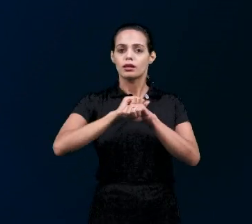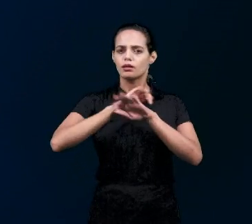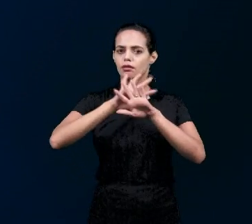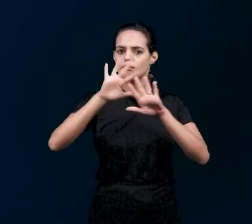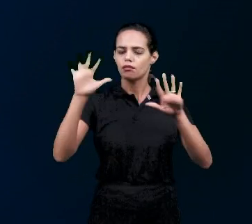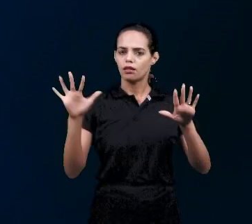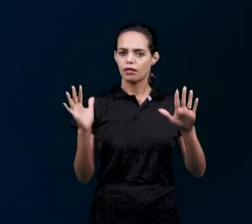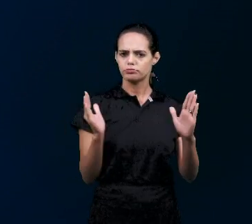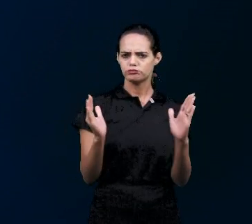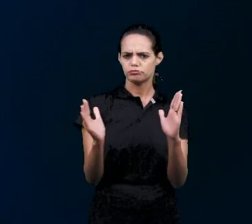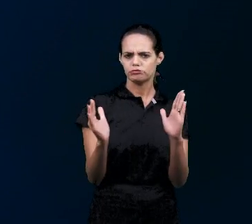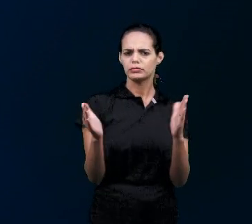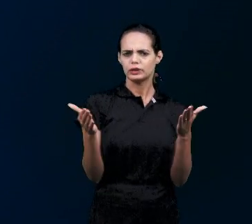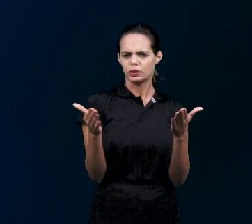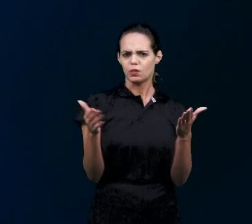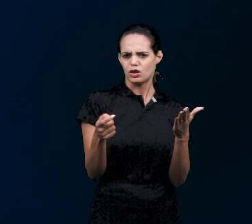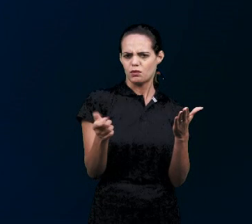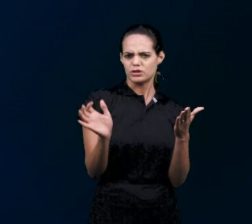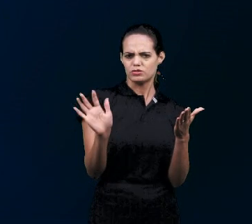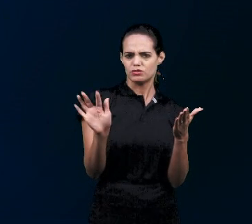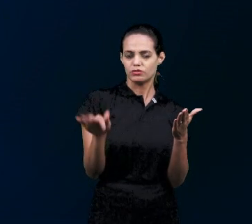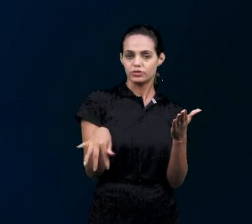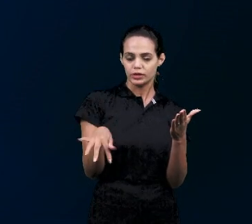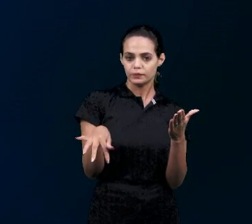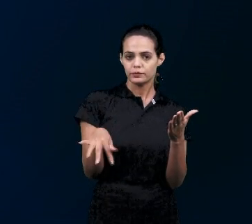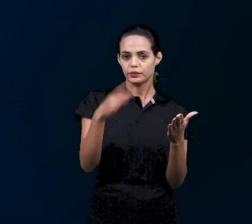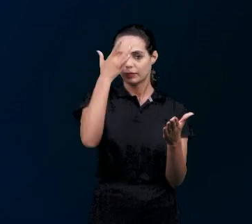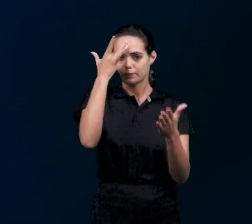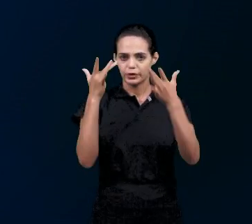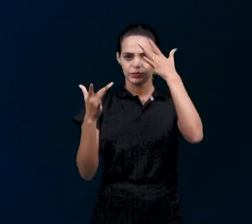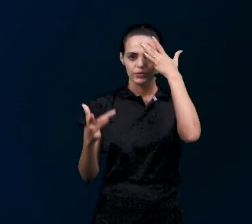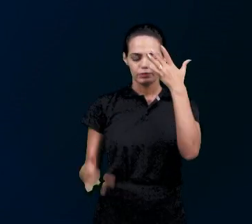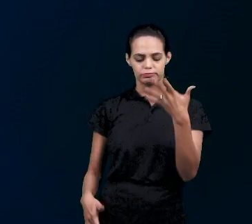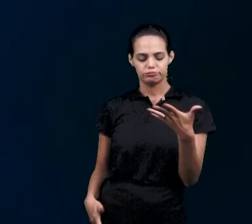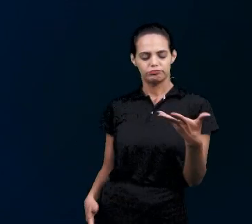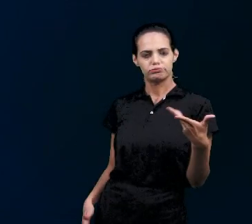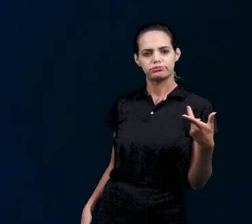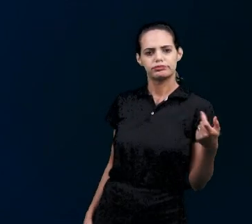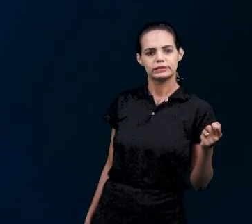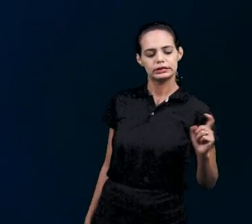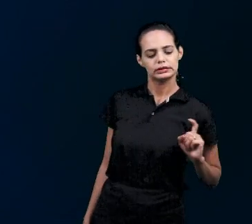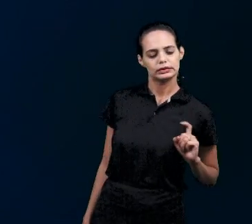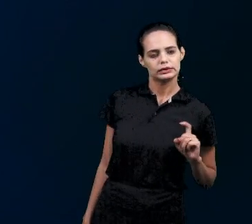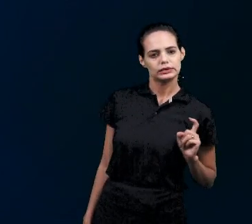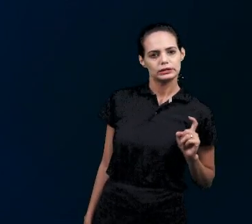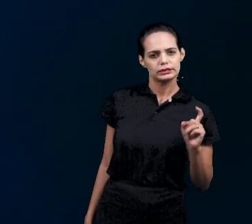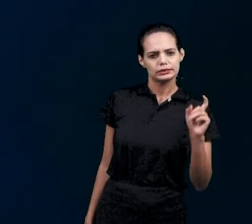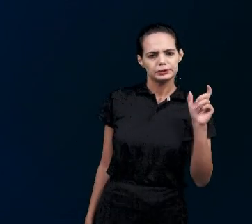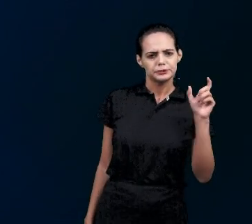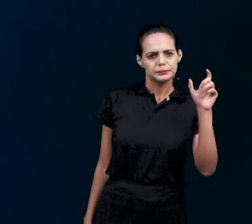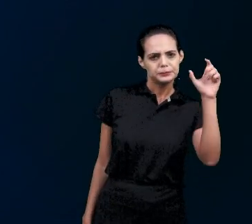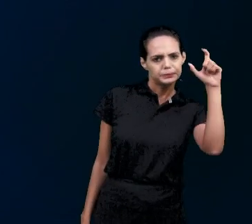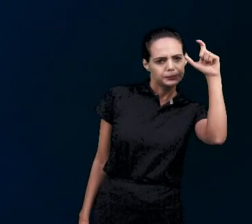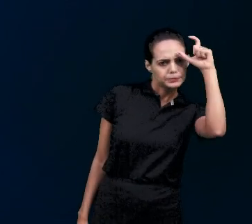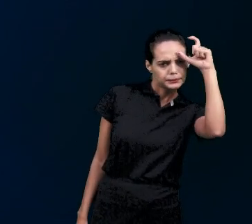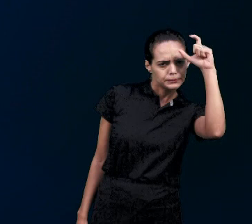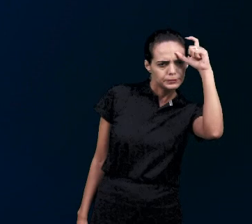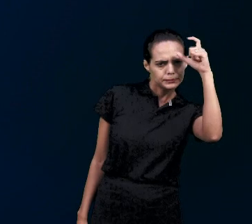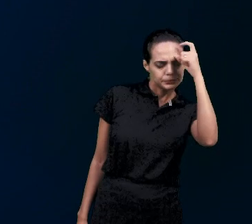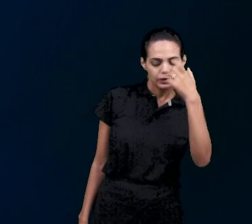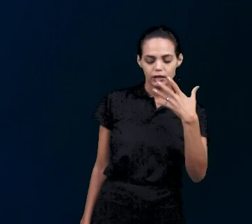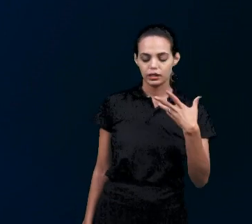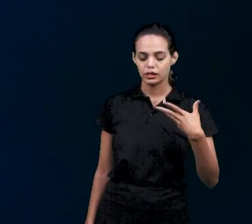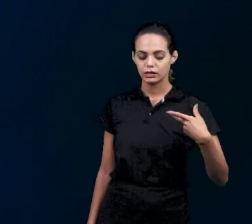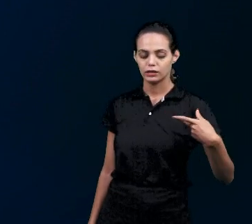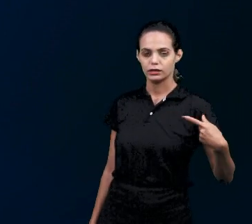quelques-uns vont apostater de la foi en prêtant l'oreille à des esprits trompeurs et à doctrine des démons. » Et aussi en 1